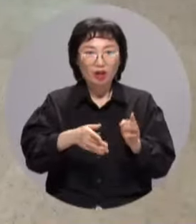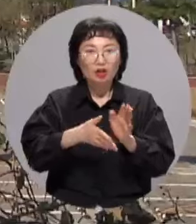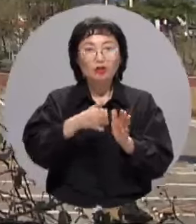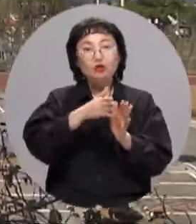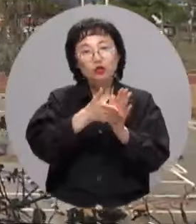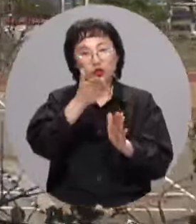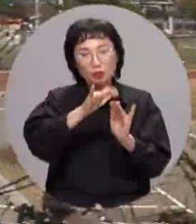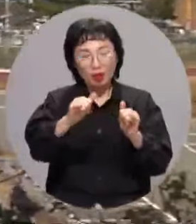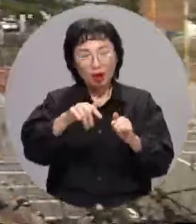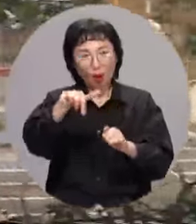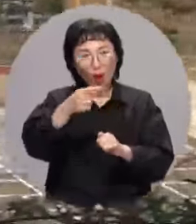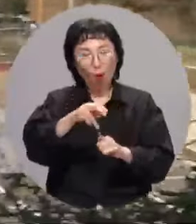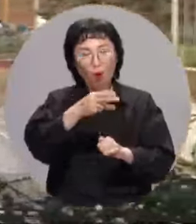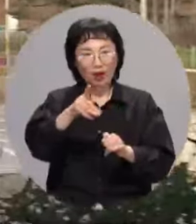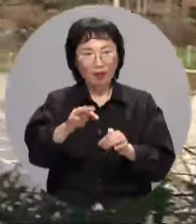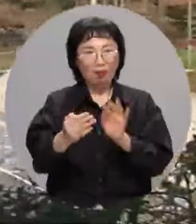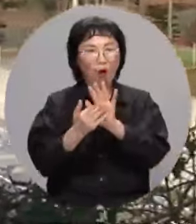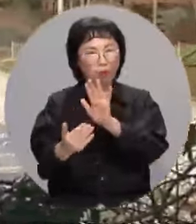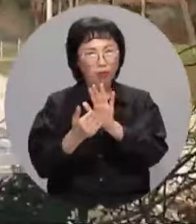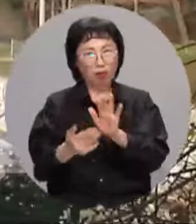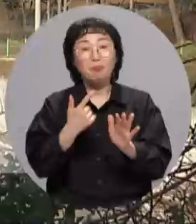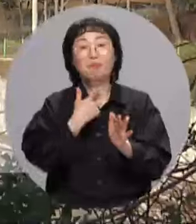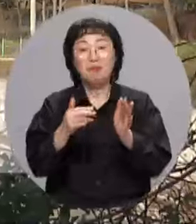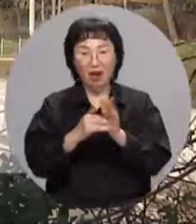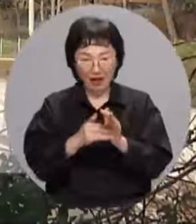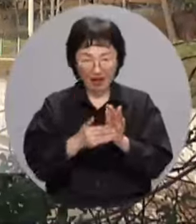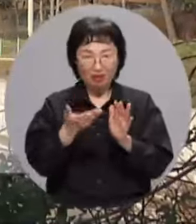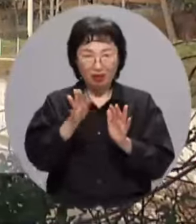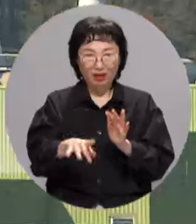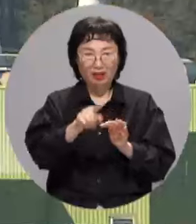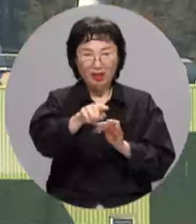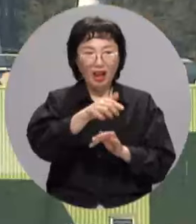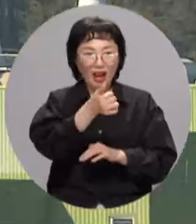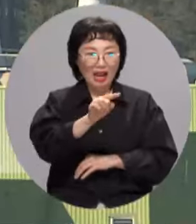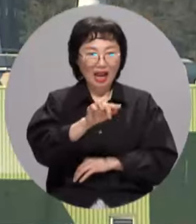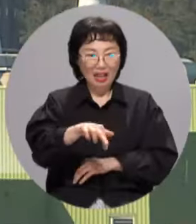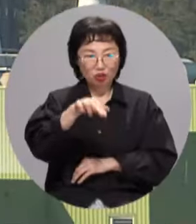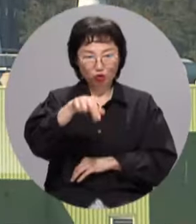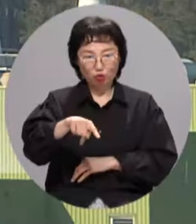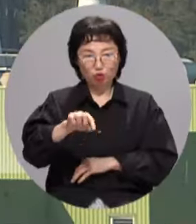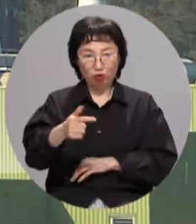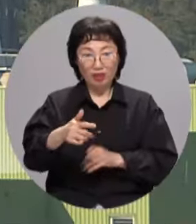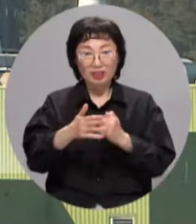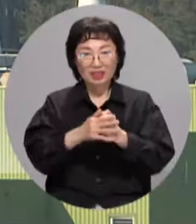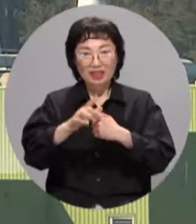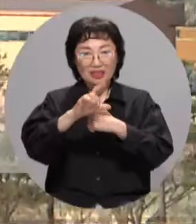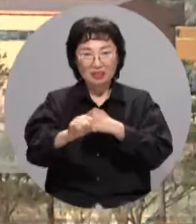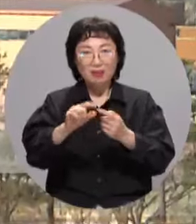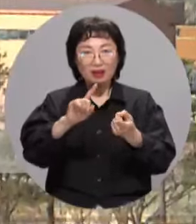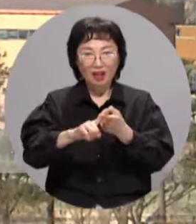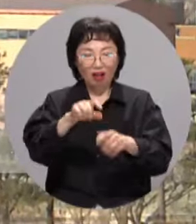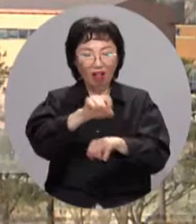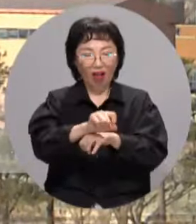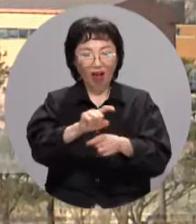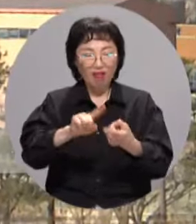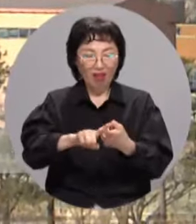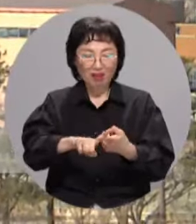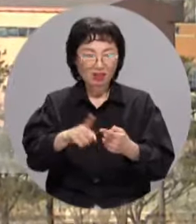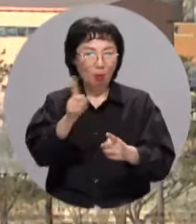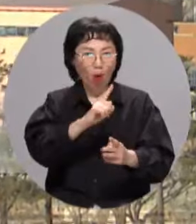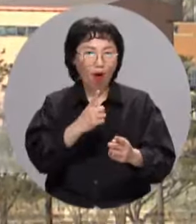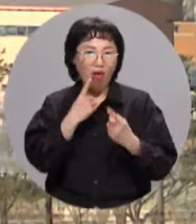거부해왔습니다. 그러자 한수원이 지자체를 상대로 행정소송을 제기하는 등 압박하면서 결국